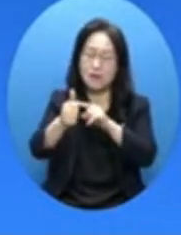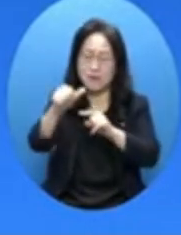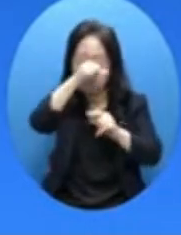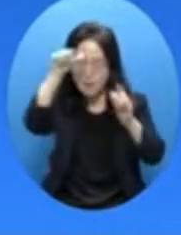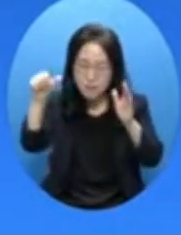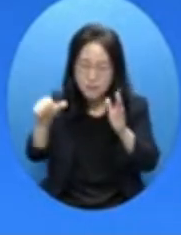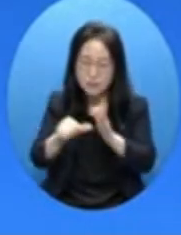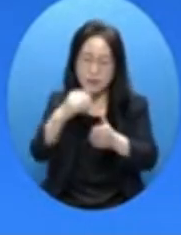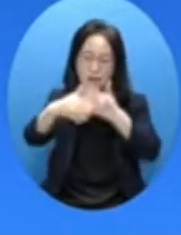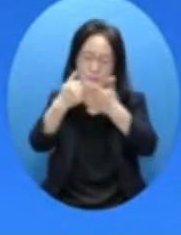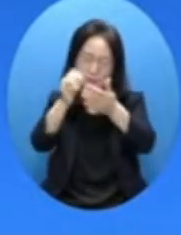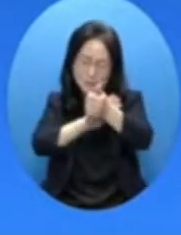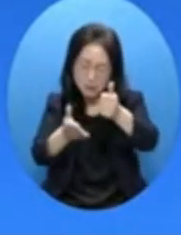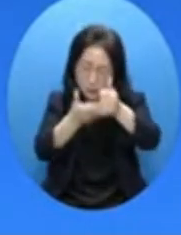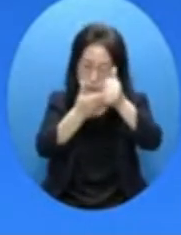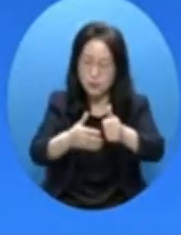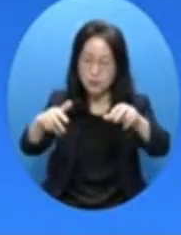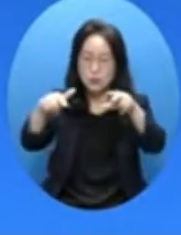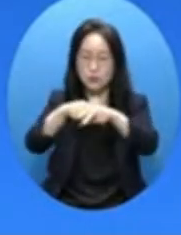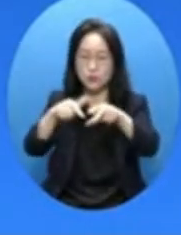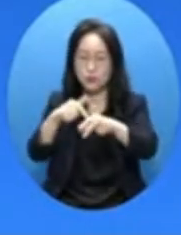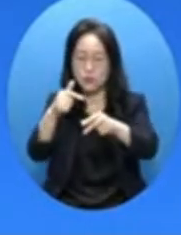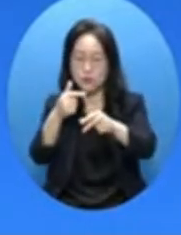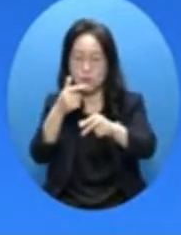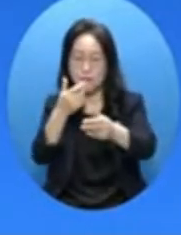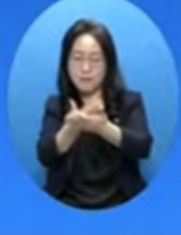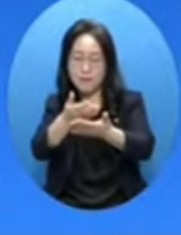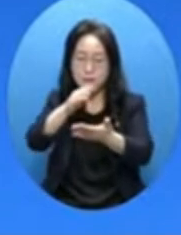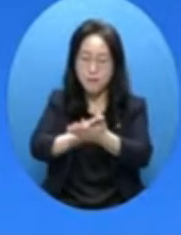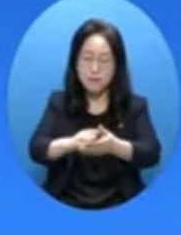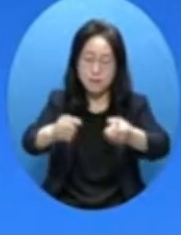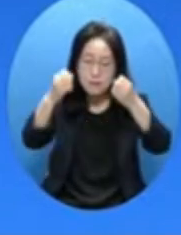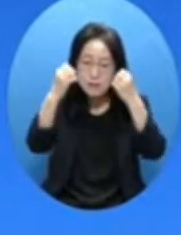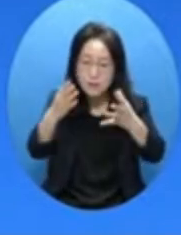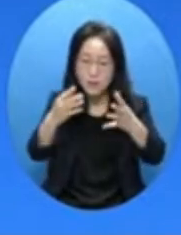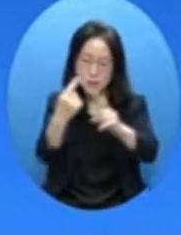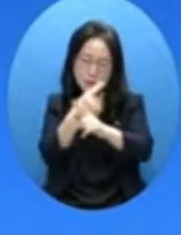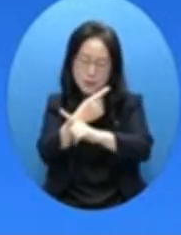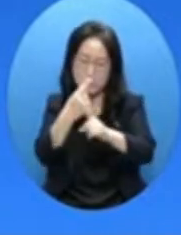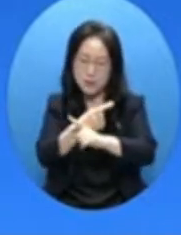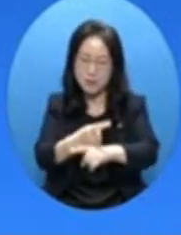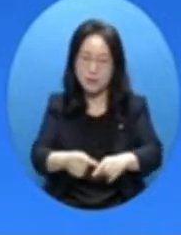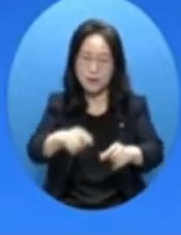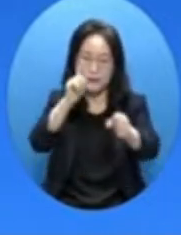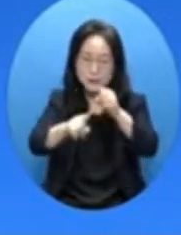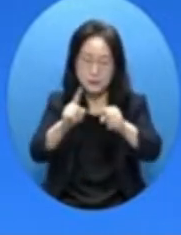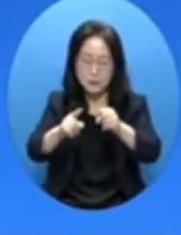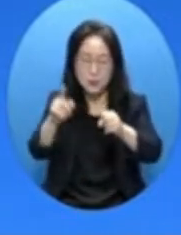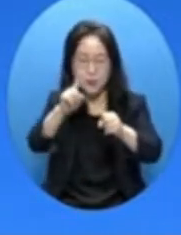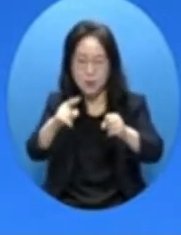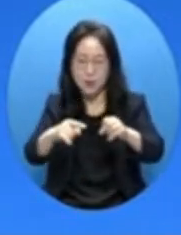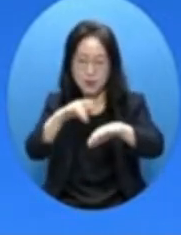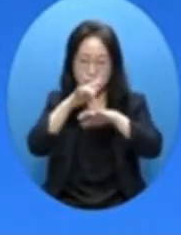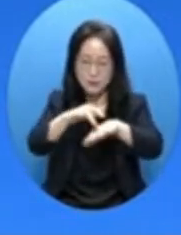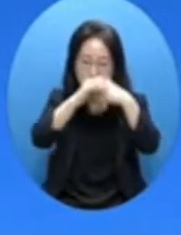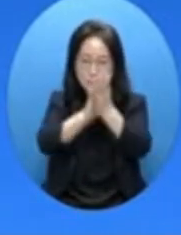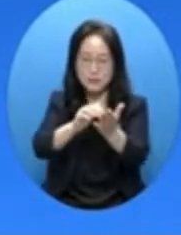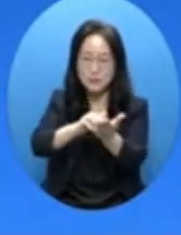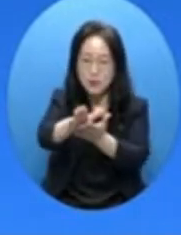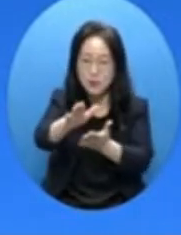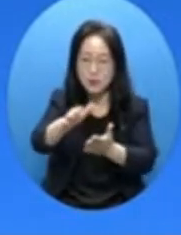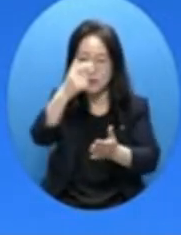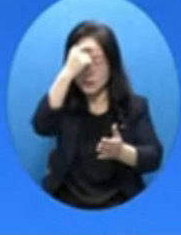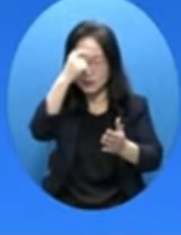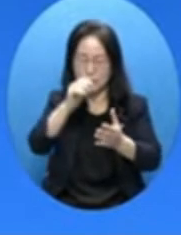모든 우상을 몰아내고 산당을 무너뜨리고 기도의 종으로